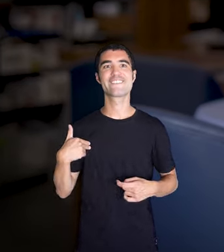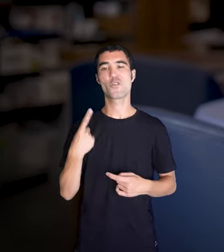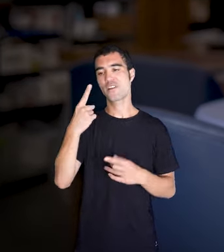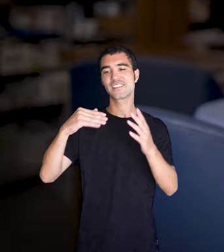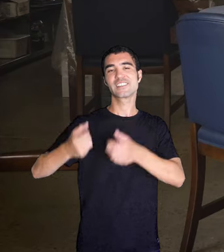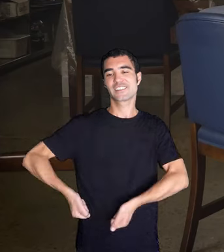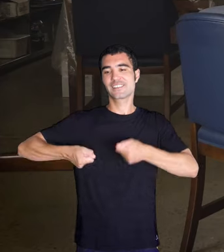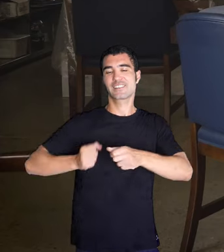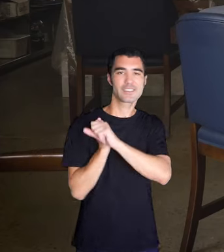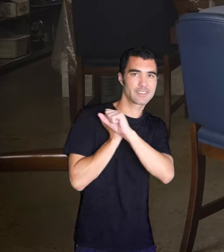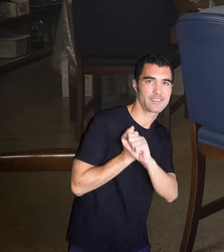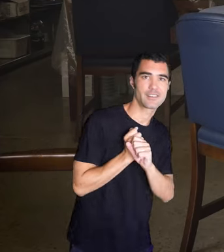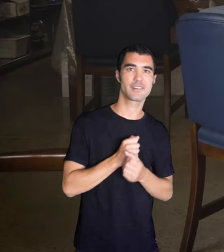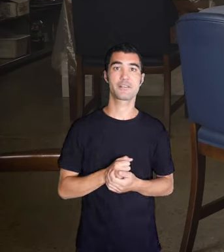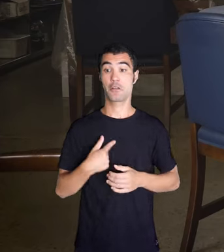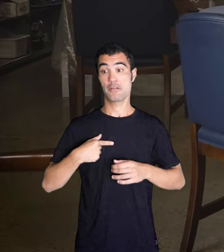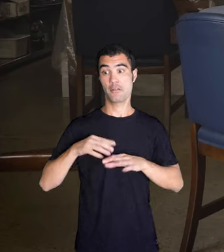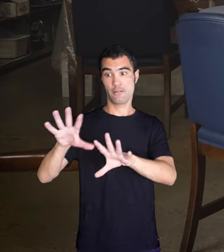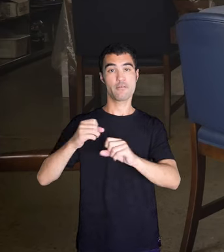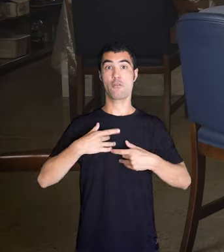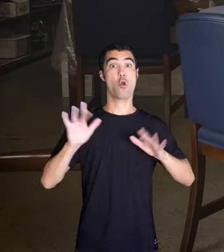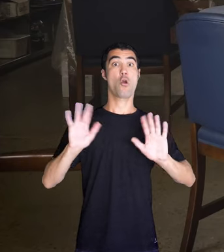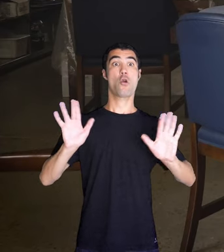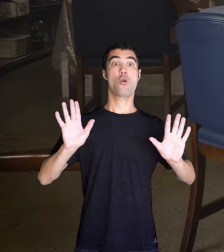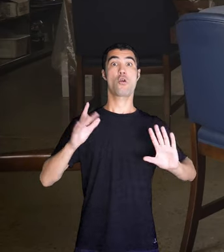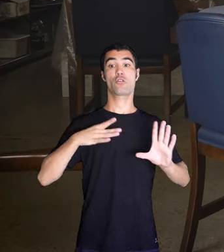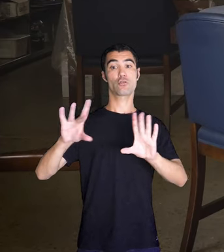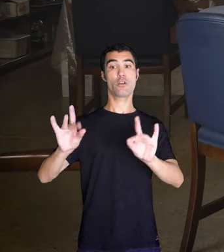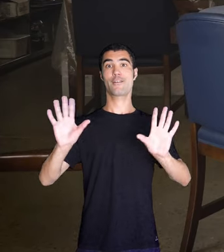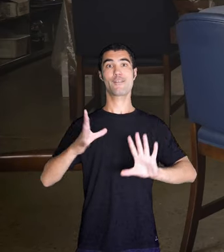saquet. No em van tocar gens, perquè no en trobàrem.